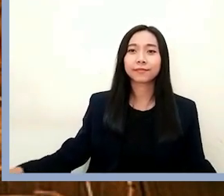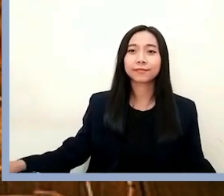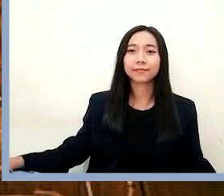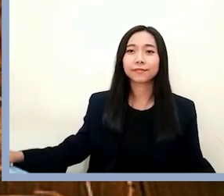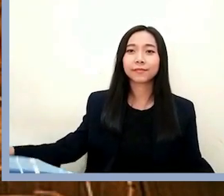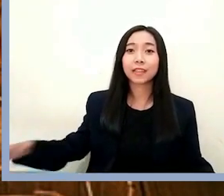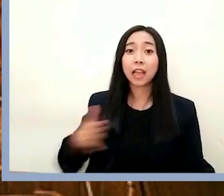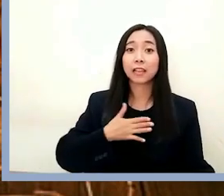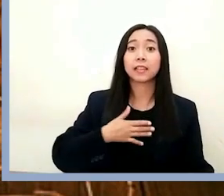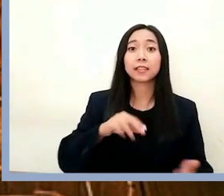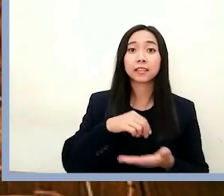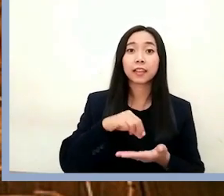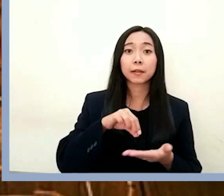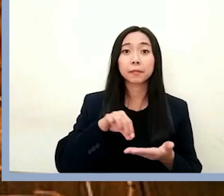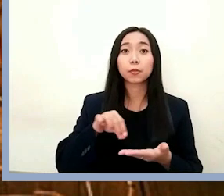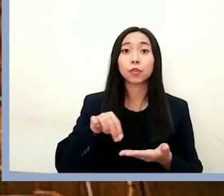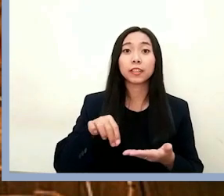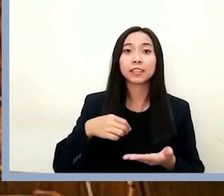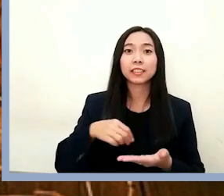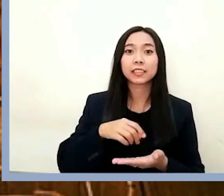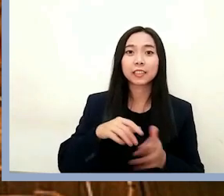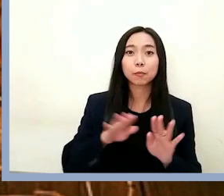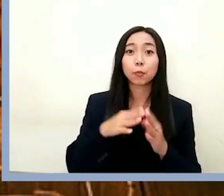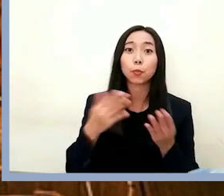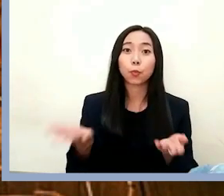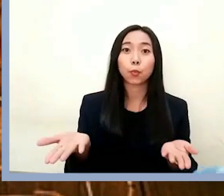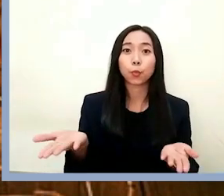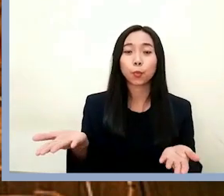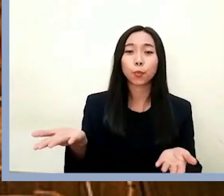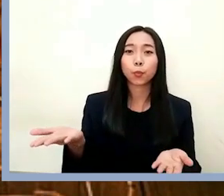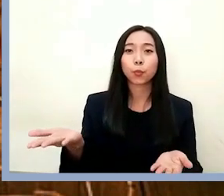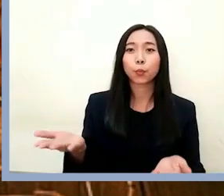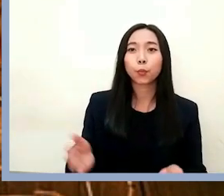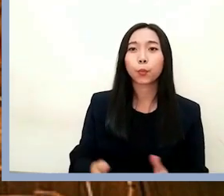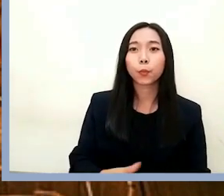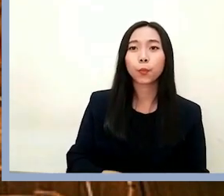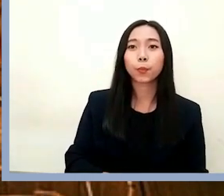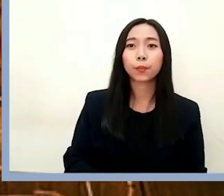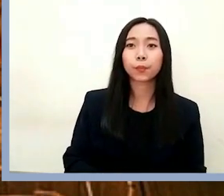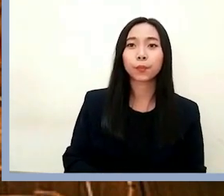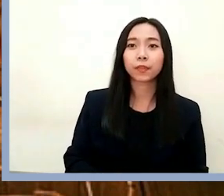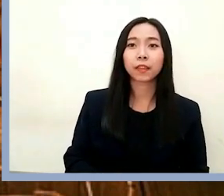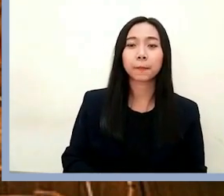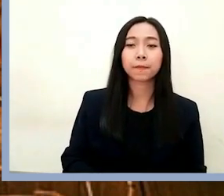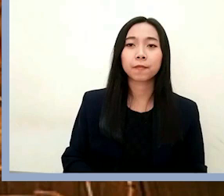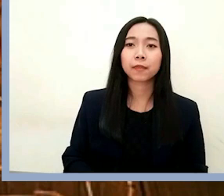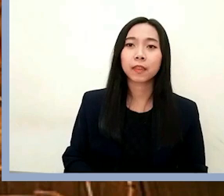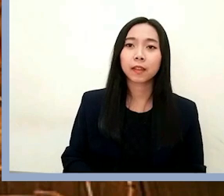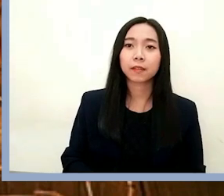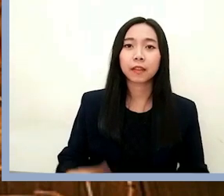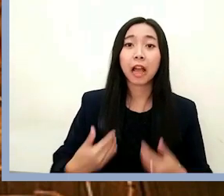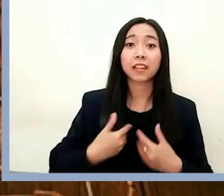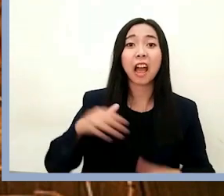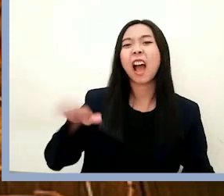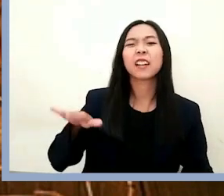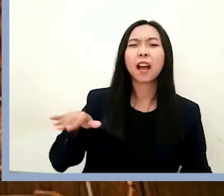ya itu kalau saya perhatikan dalam penelitian yang saya lakukan fenomena anak-anak yang bermasalah Yang